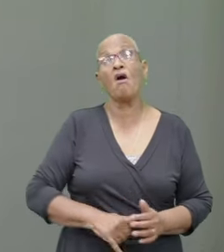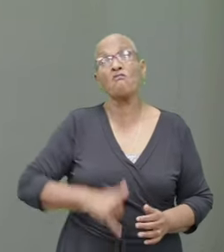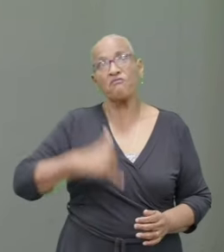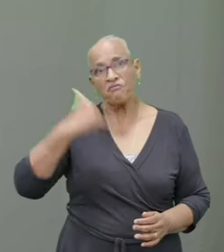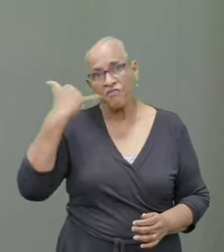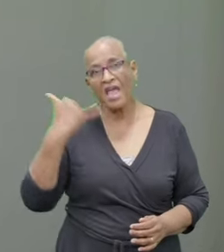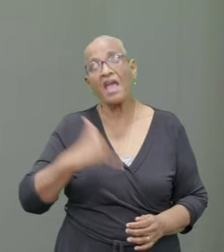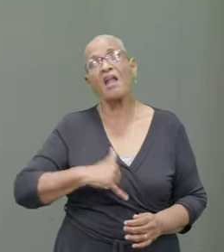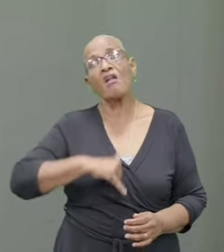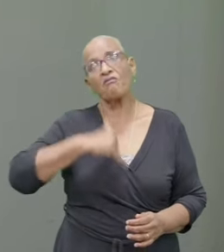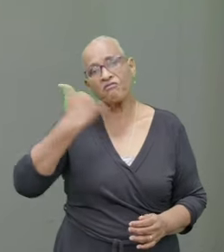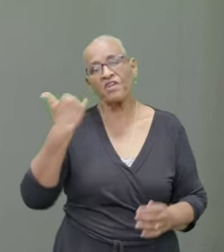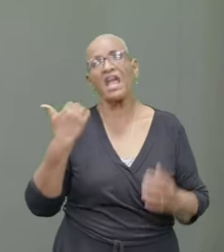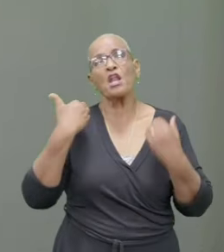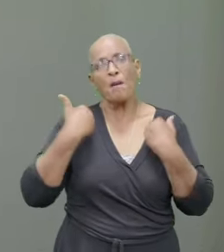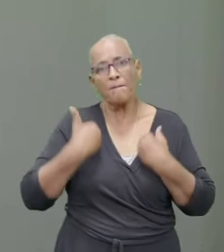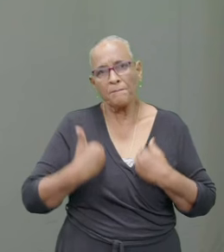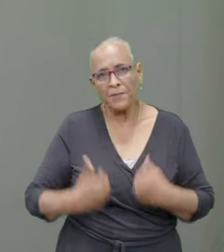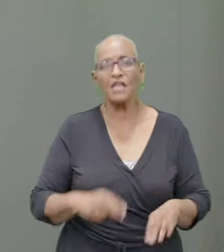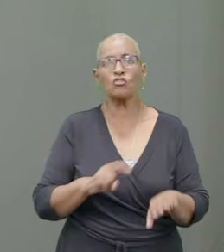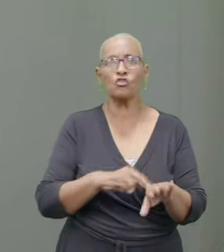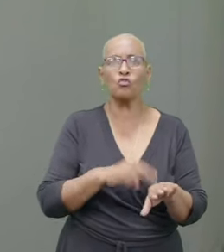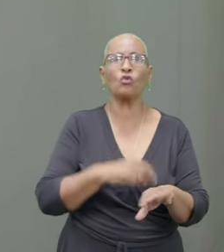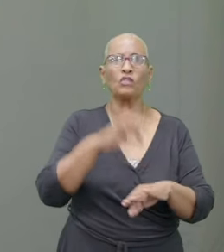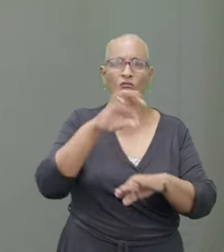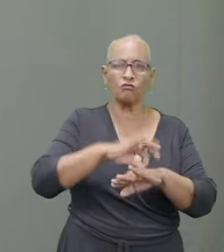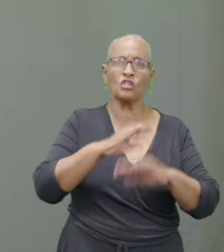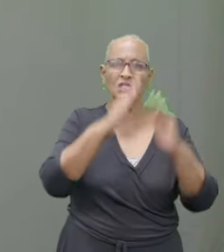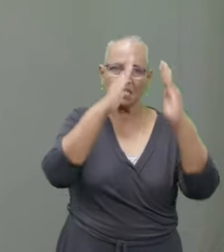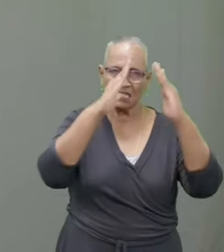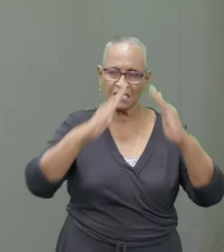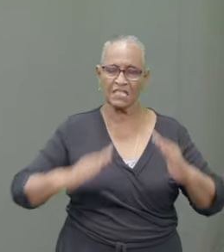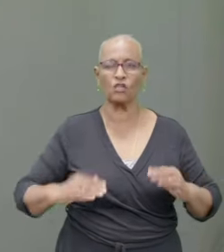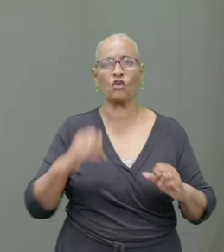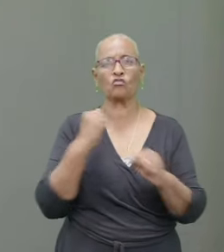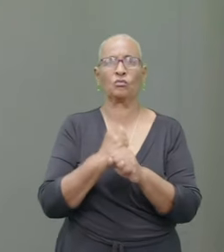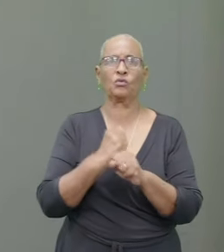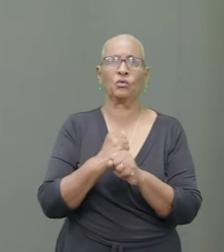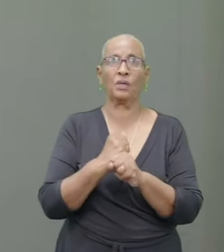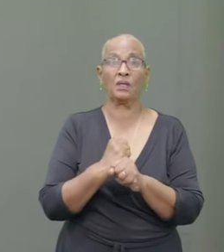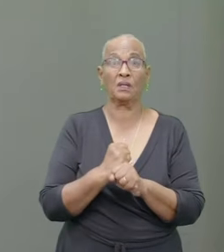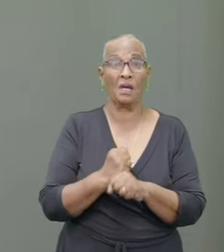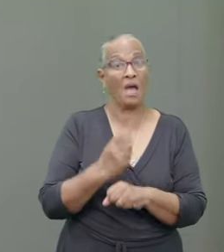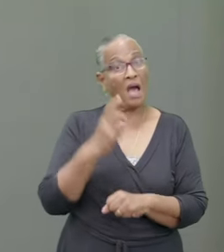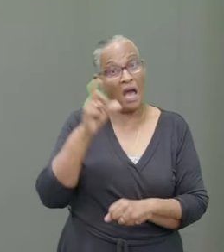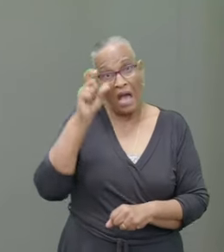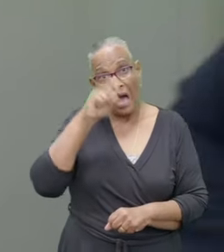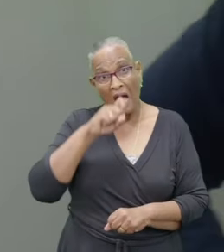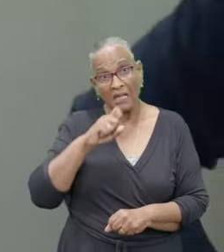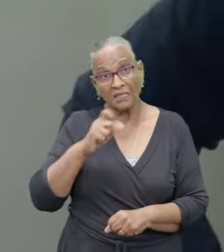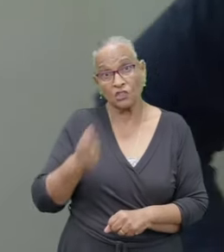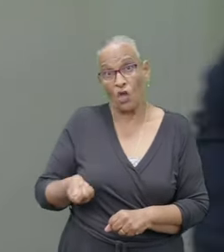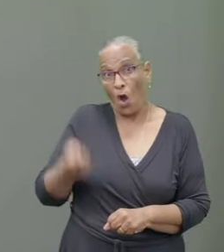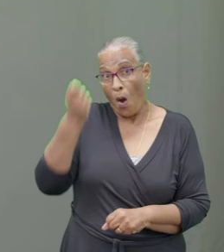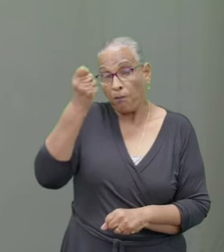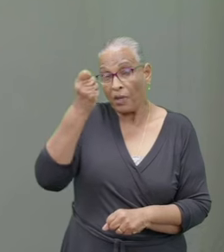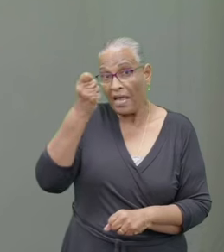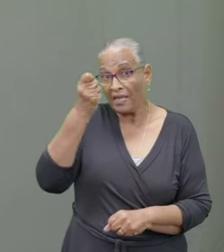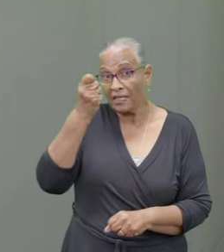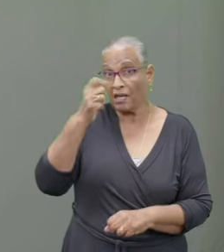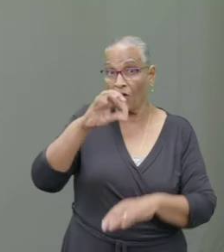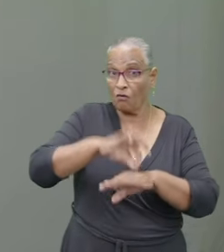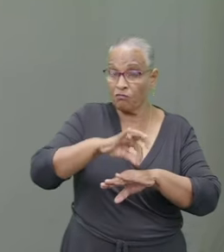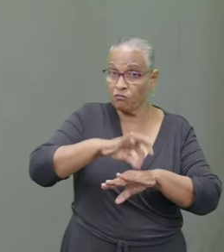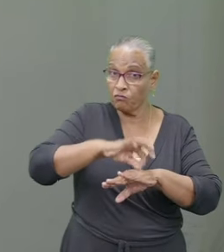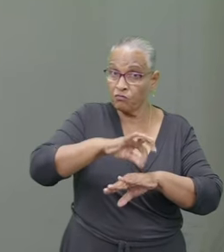Dus het is in principe een baanzekerheid als u kiest voor die opleidingen. Dat wilde ik